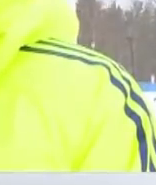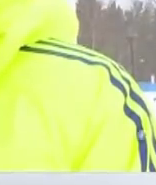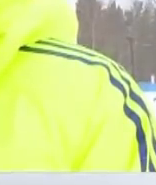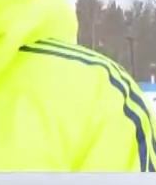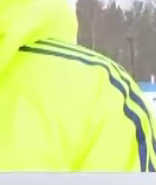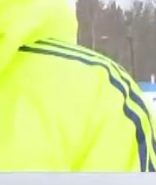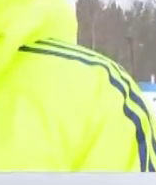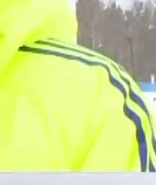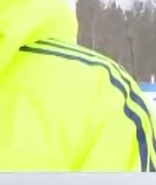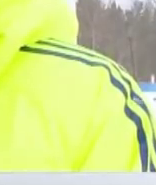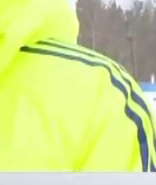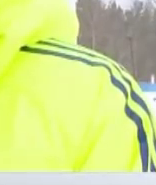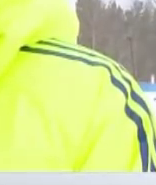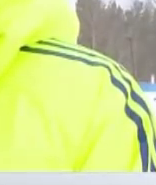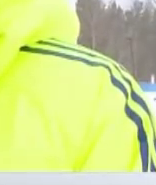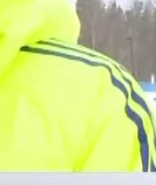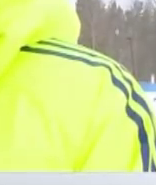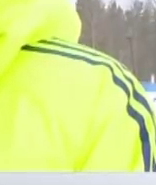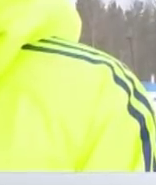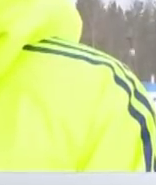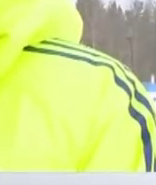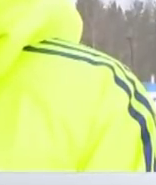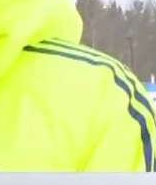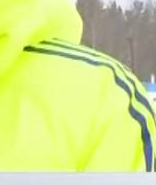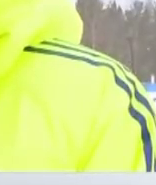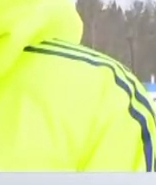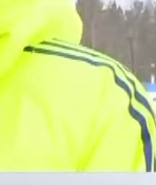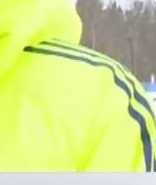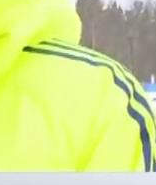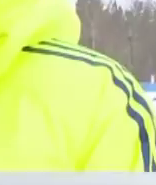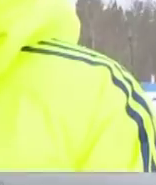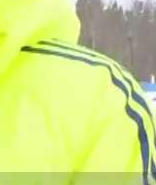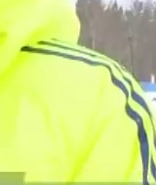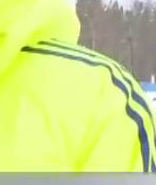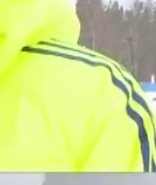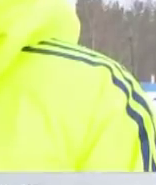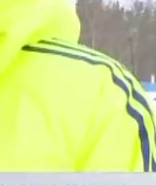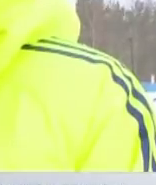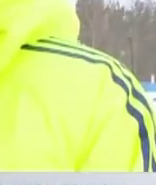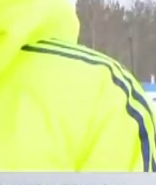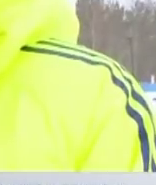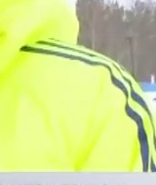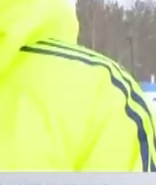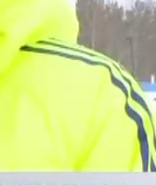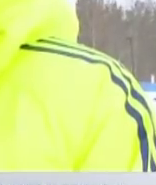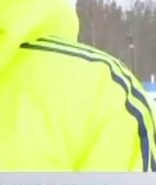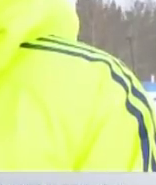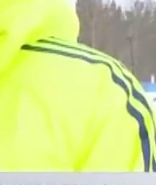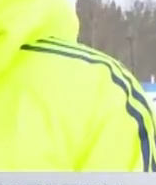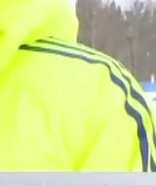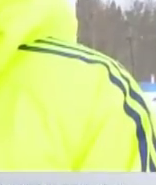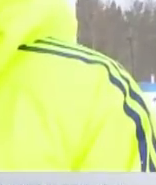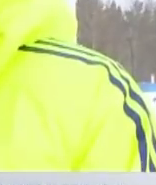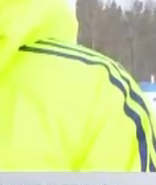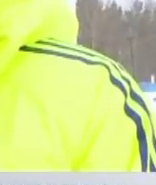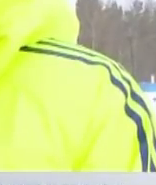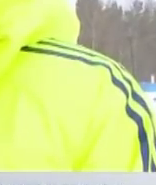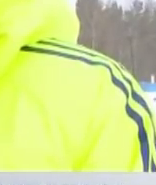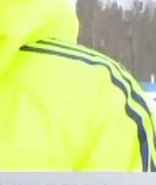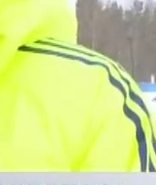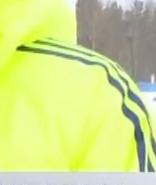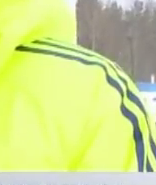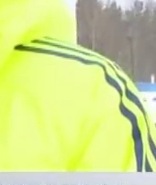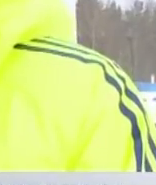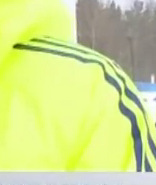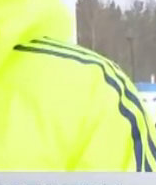биатлонистер одағының тарапынан осы Щучинск қаласындағы және Алматы қаласындағы орналасқан шаңғы биатлон